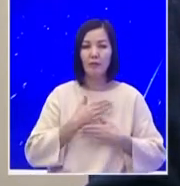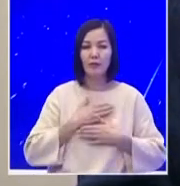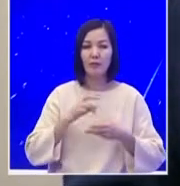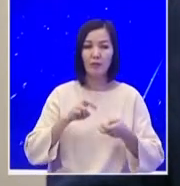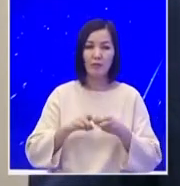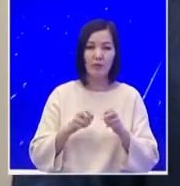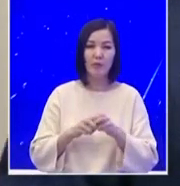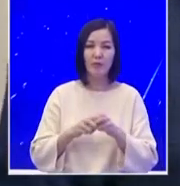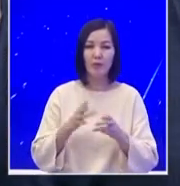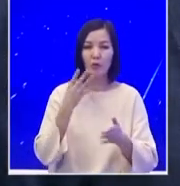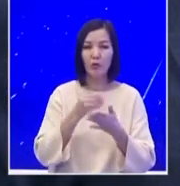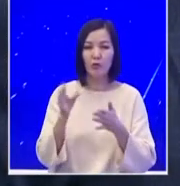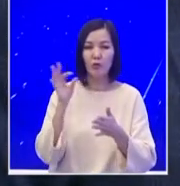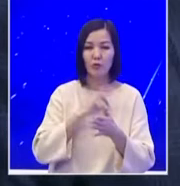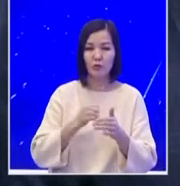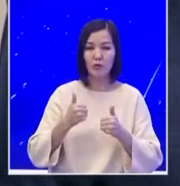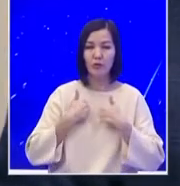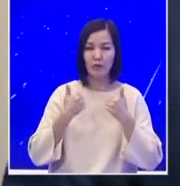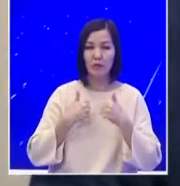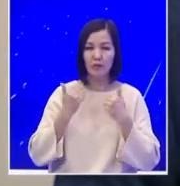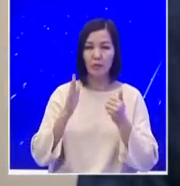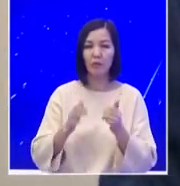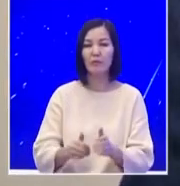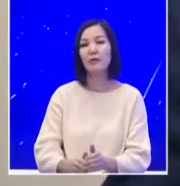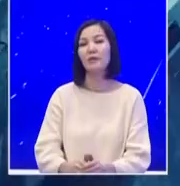мәселеге өз үлесімізді қосуға тырысамыз.